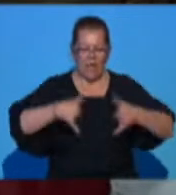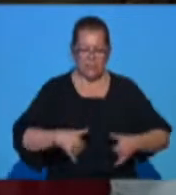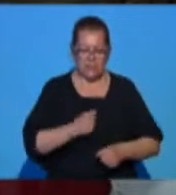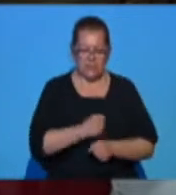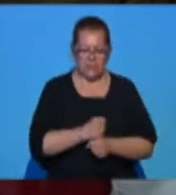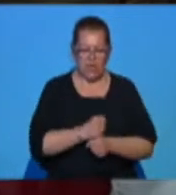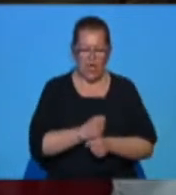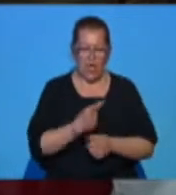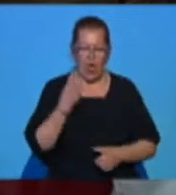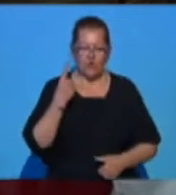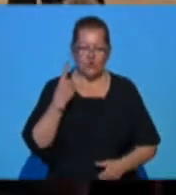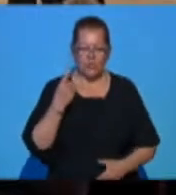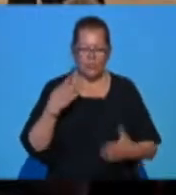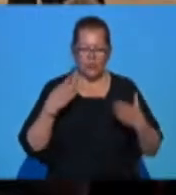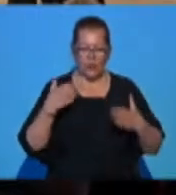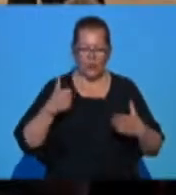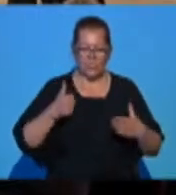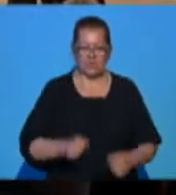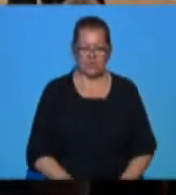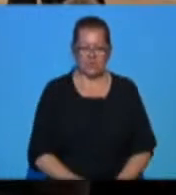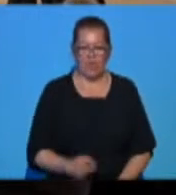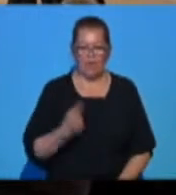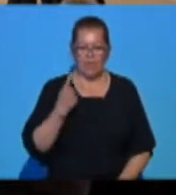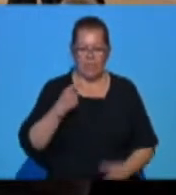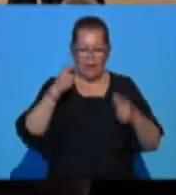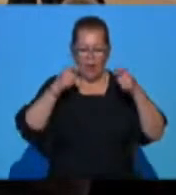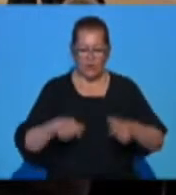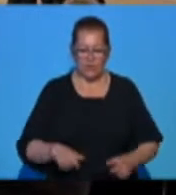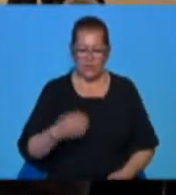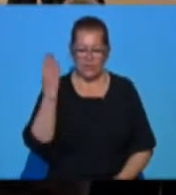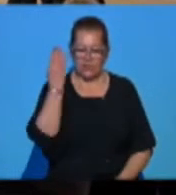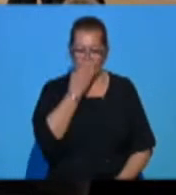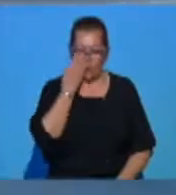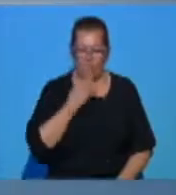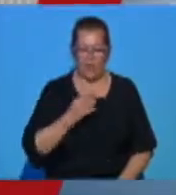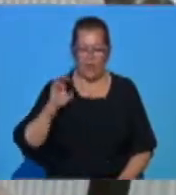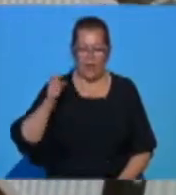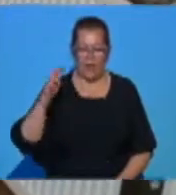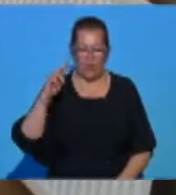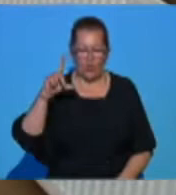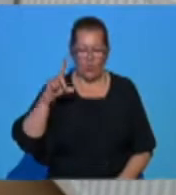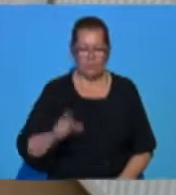împlinesc 196 de ani de la înființarea acestei unități școlare de prestigiu.